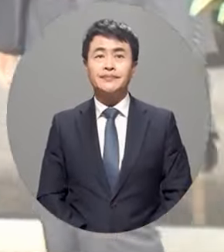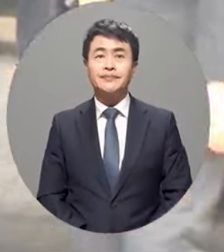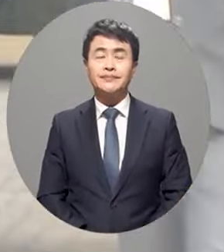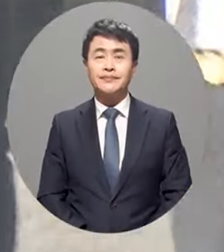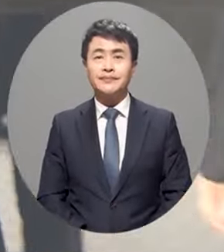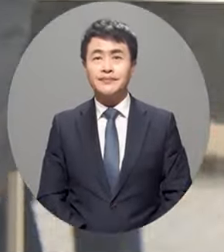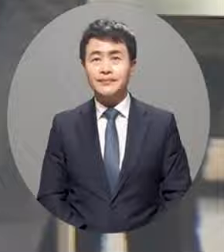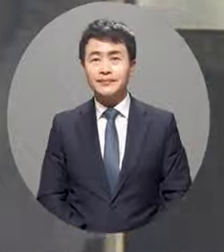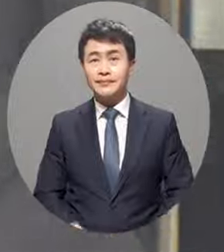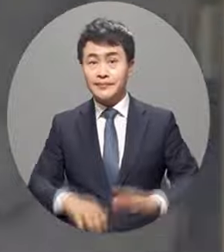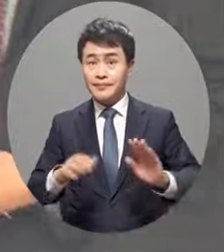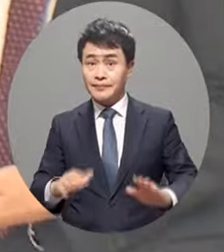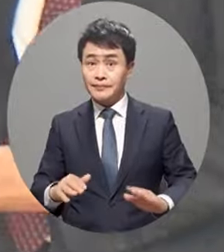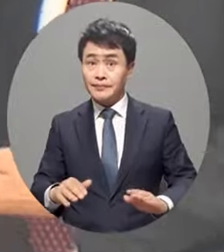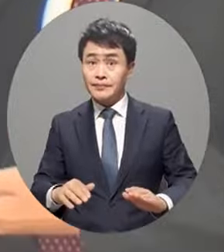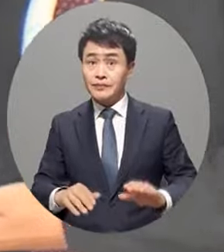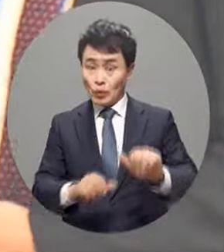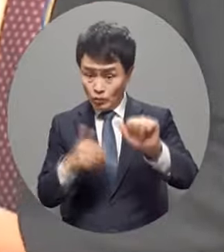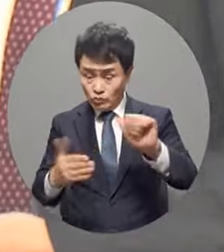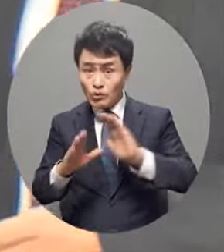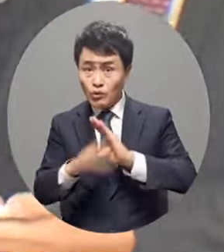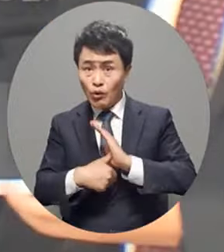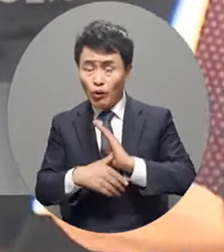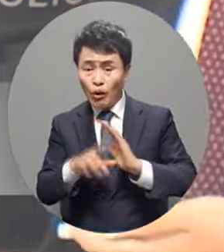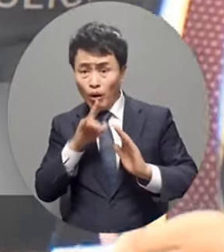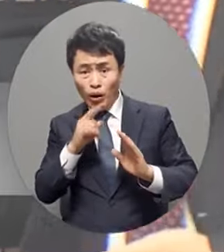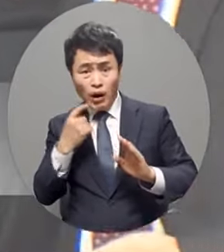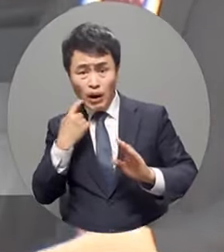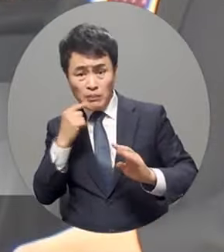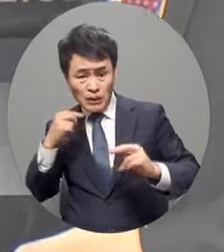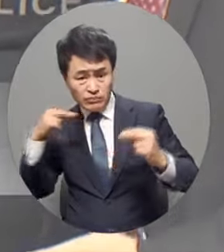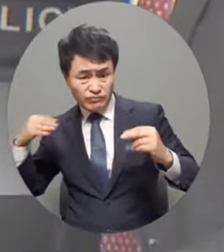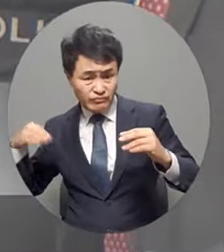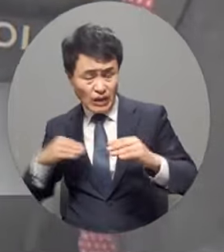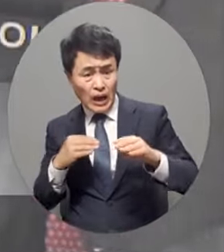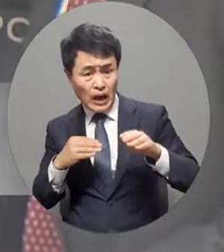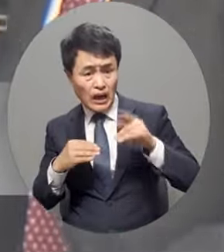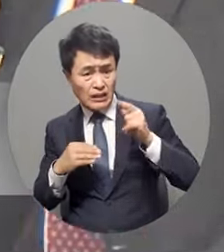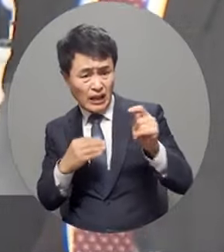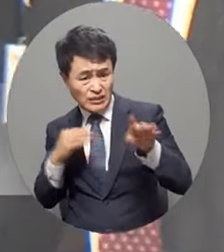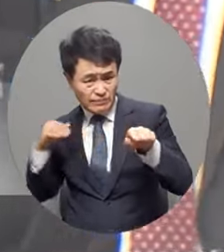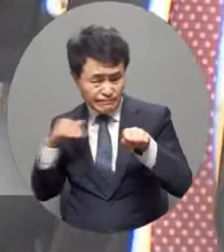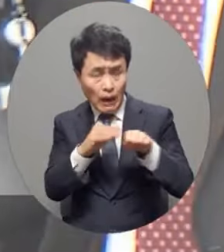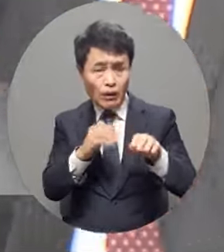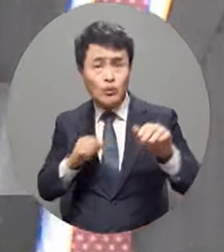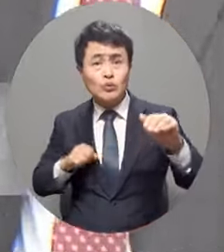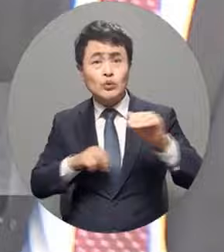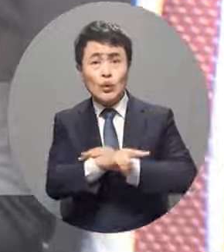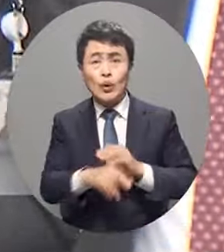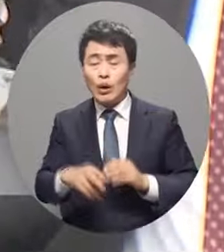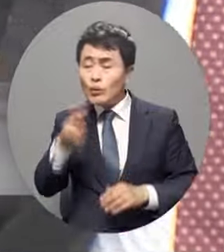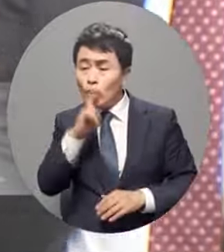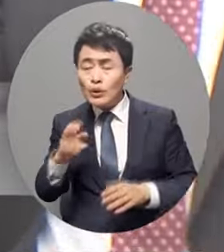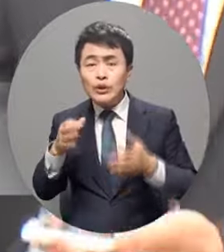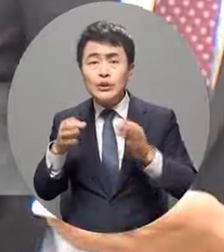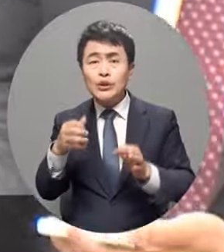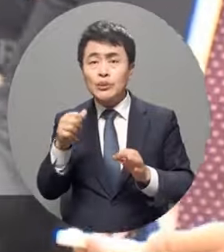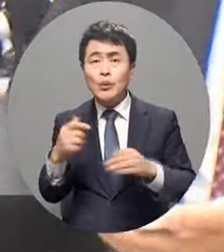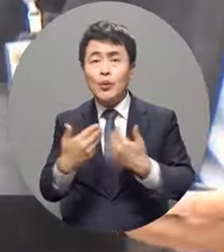기자입니다 지난 9일 밤 중앙선을 넘어 택시를 들이받고 도주한 가수 김호중 씨가 사고 보름만